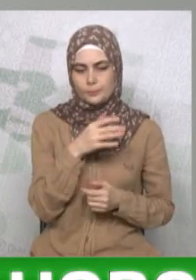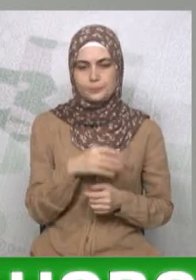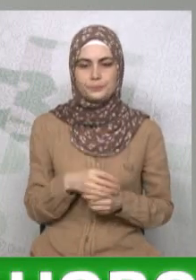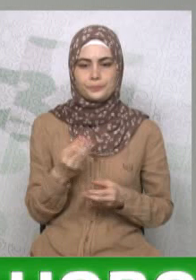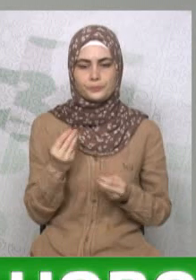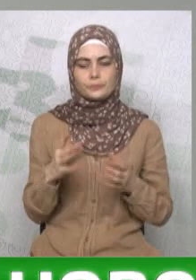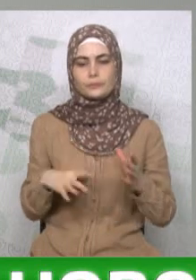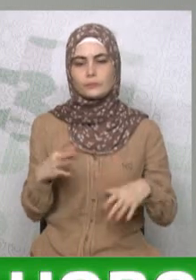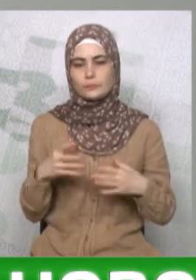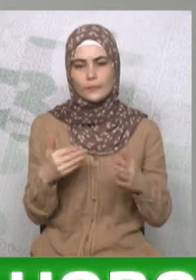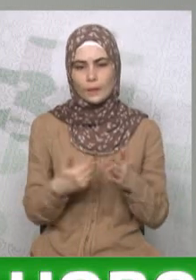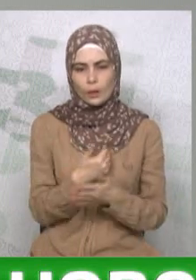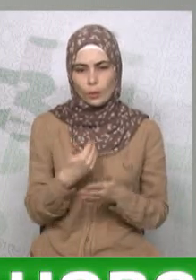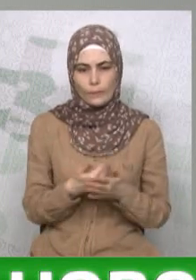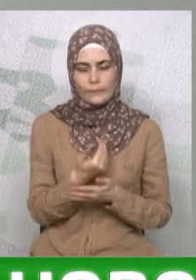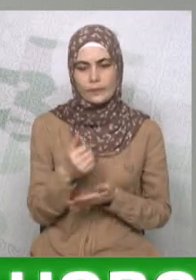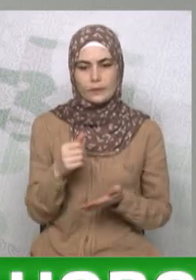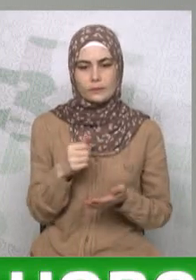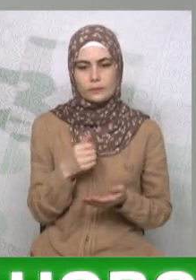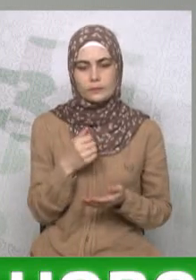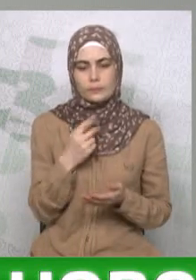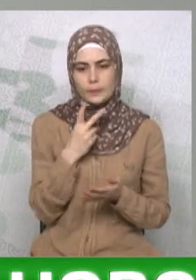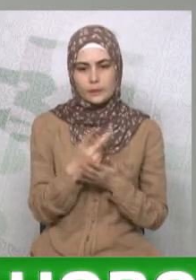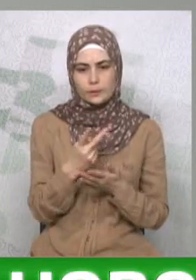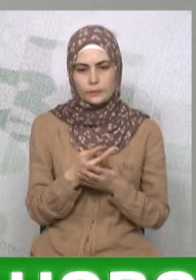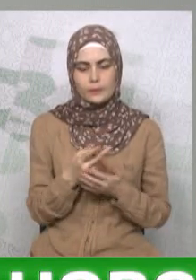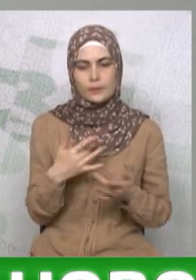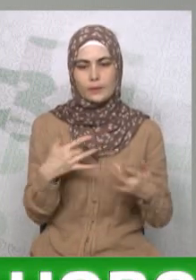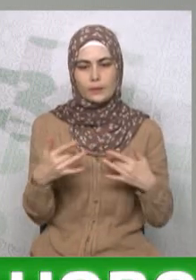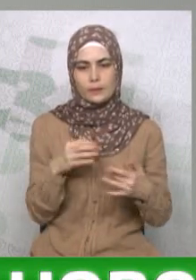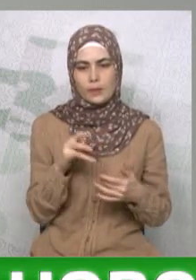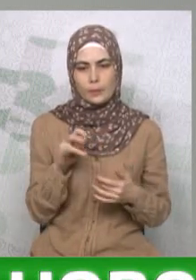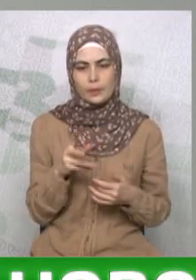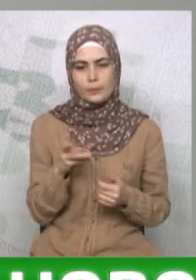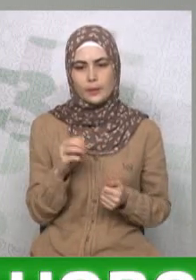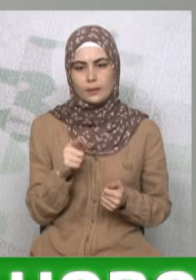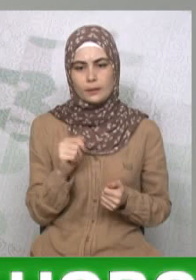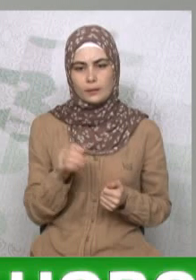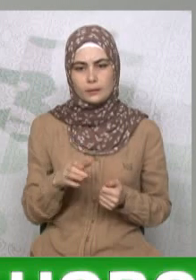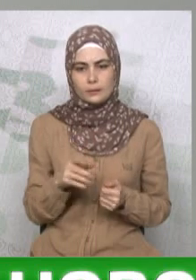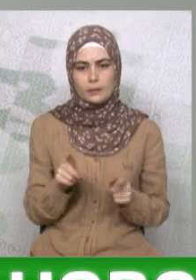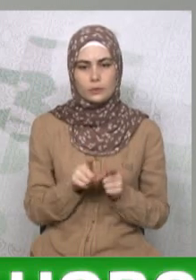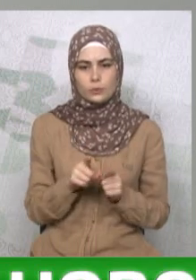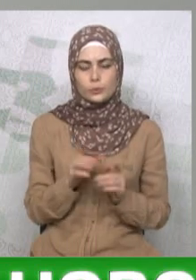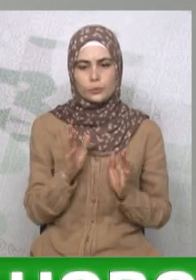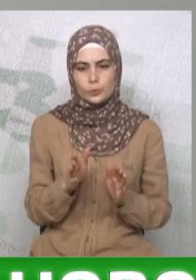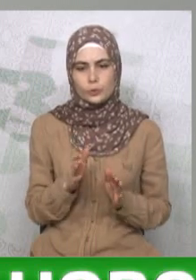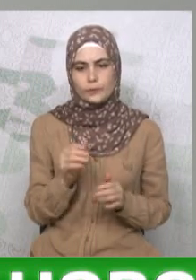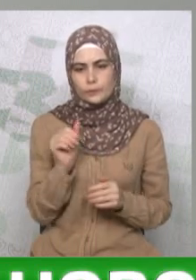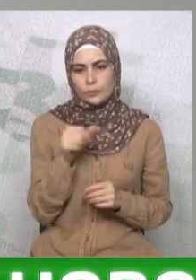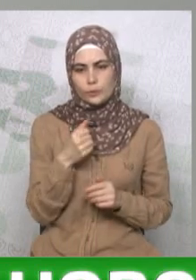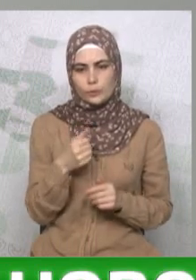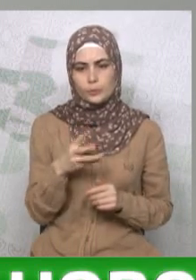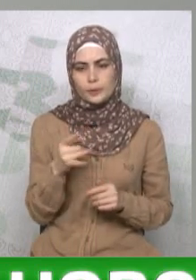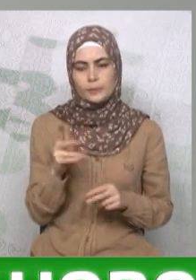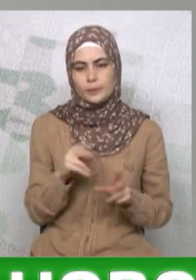новые постановки хореографические для наших государственных ансамблей «Ингушетия» и «Магаз». Это тоже будет в будущем году. Мы рассчитываем